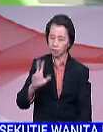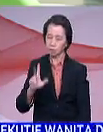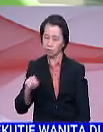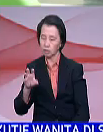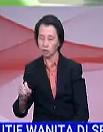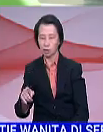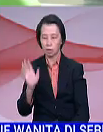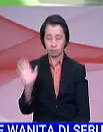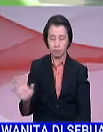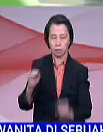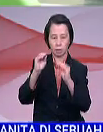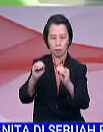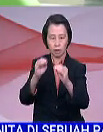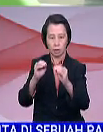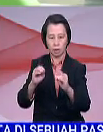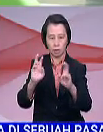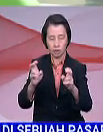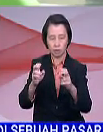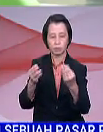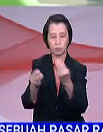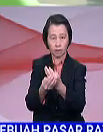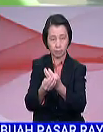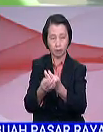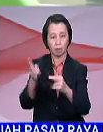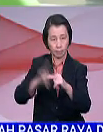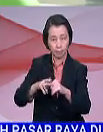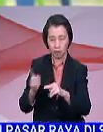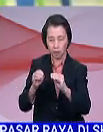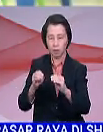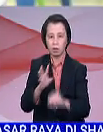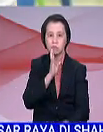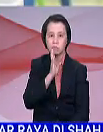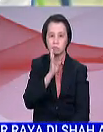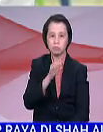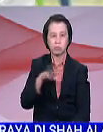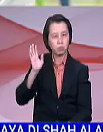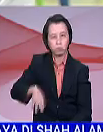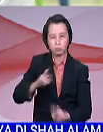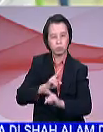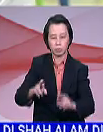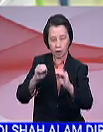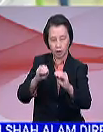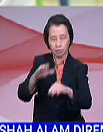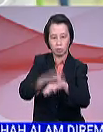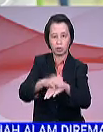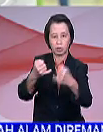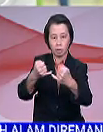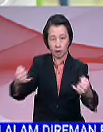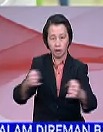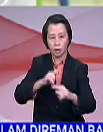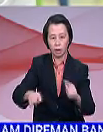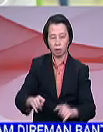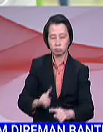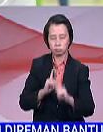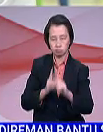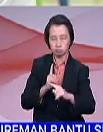mengajar subjek matematik dan matematik tambahan pada mulanya mengakui kurang bersedia mengajar dalam talian. Namun reaksi